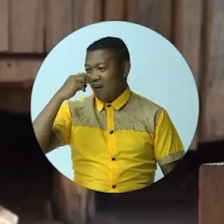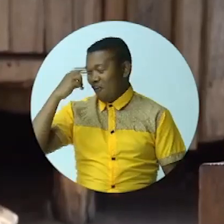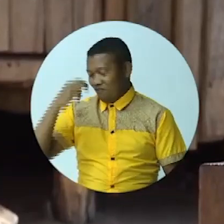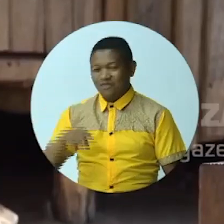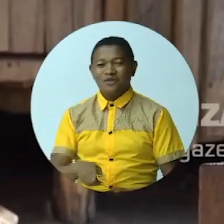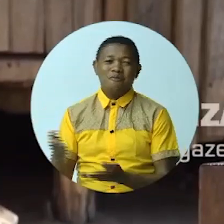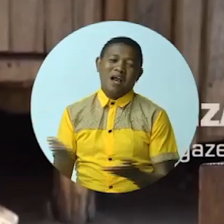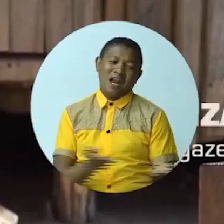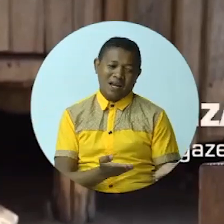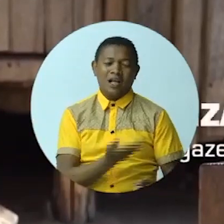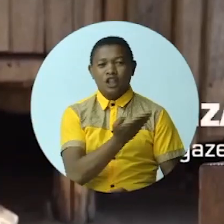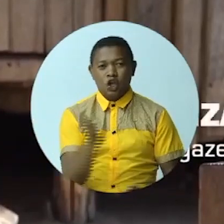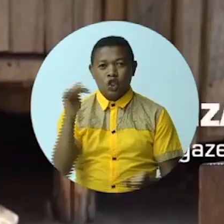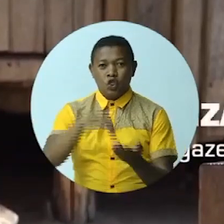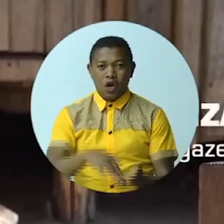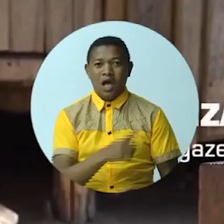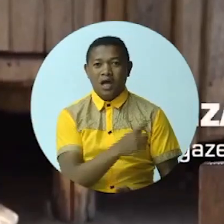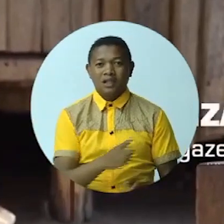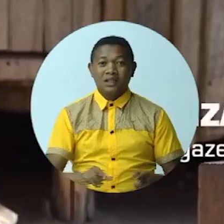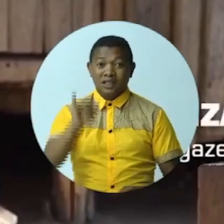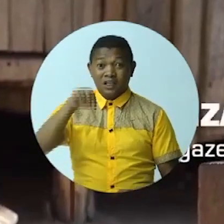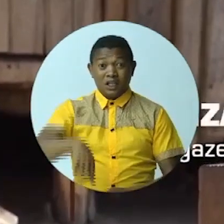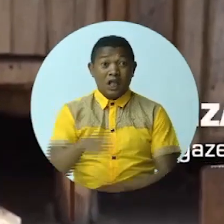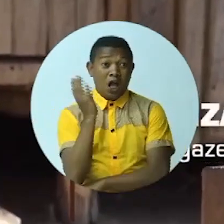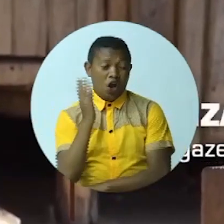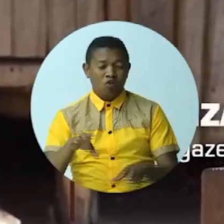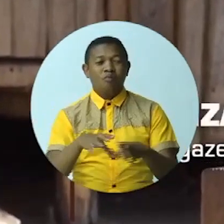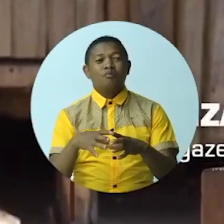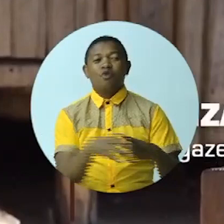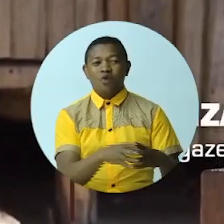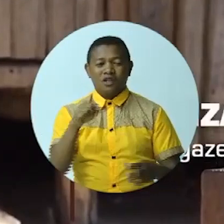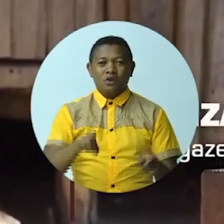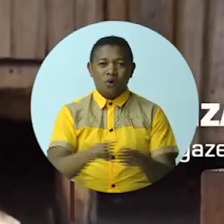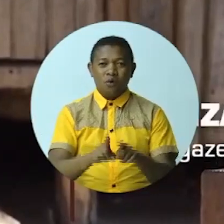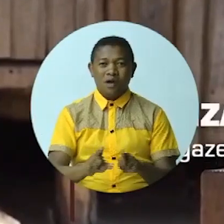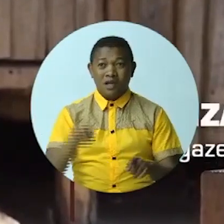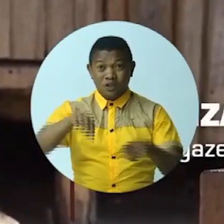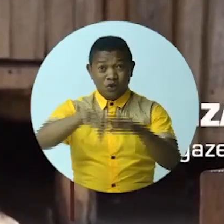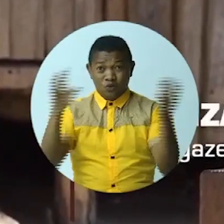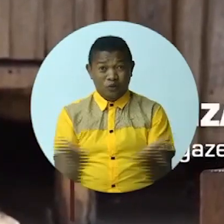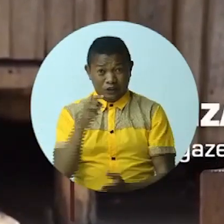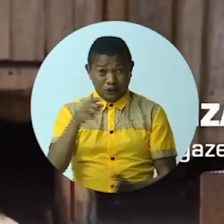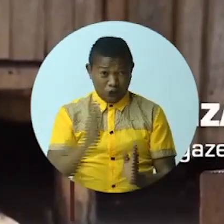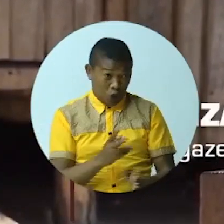ty fandarana manokana zay jereny olona marobe manerantany indrindrandrindra ny malagasy rehetrarehetra